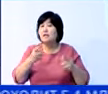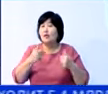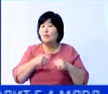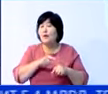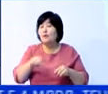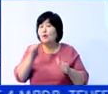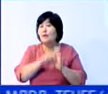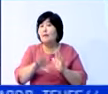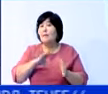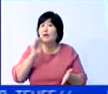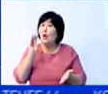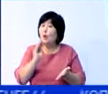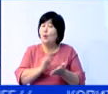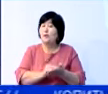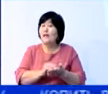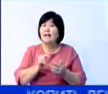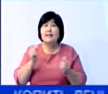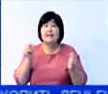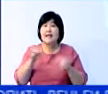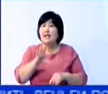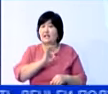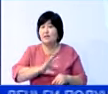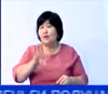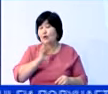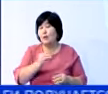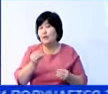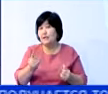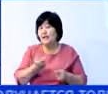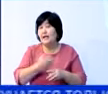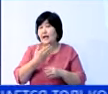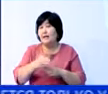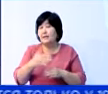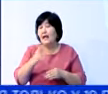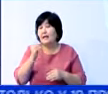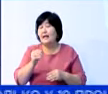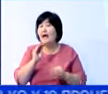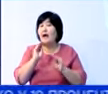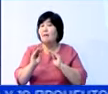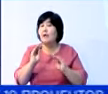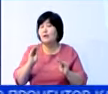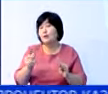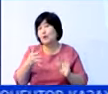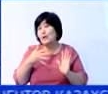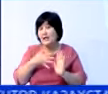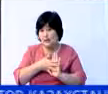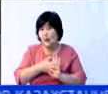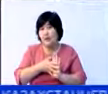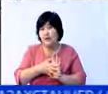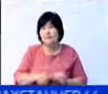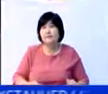ходе проверки было установлено нецелевое использование средств выделенных на амортизационные расходы